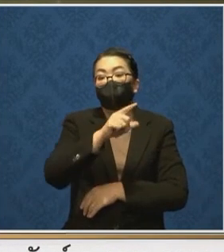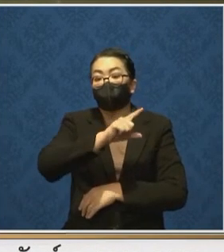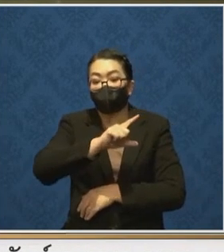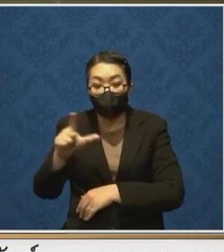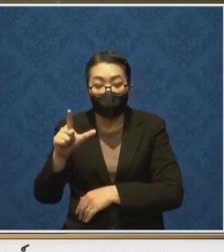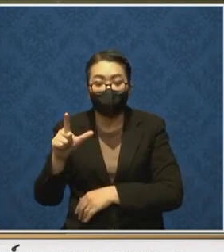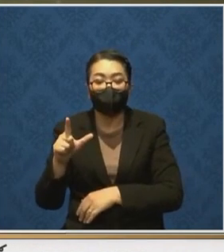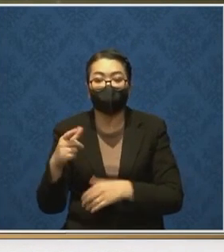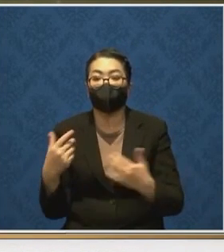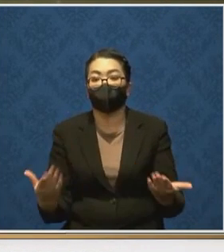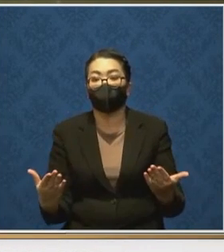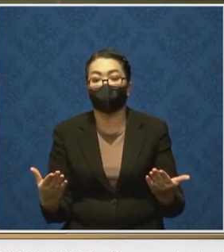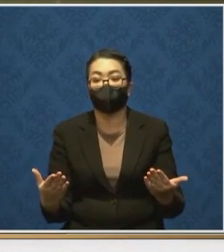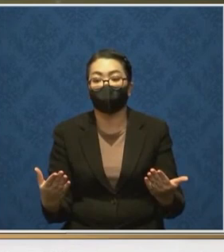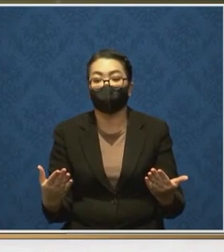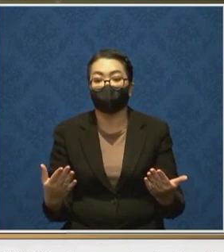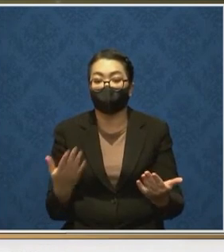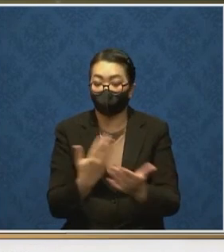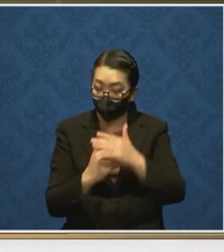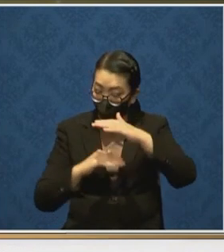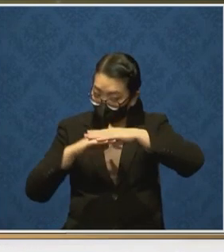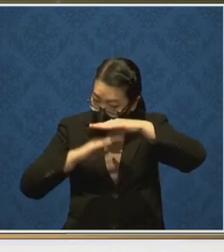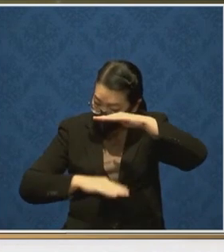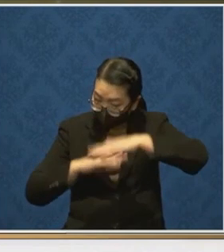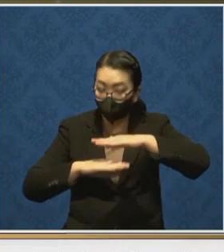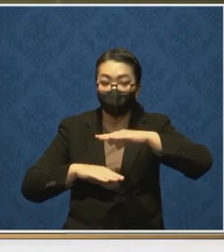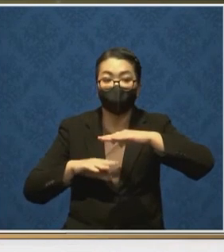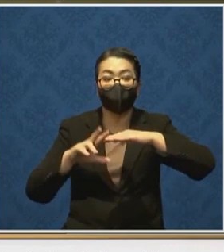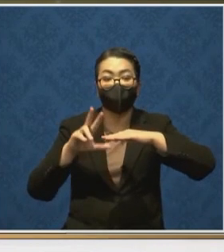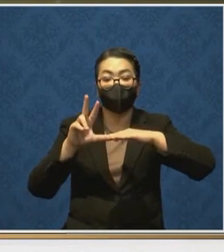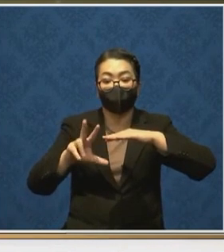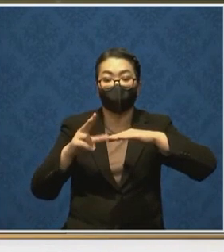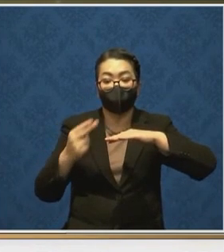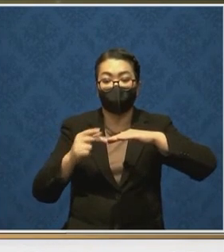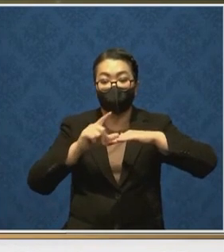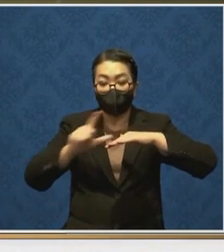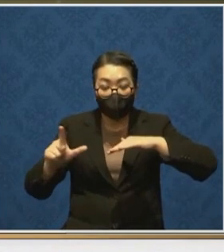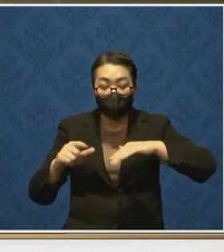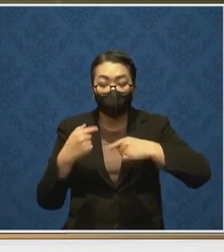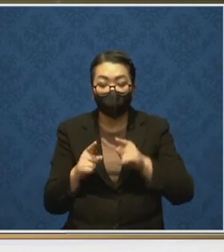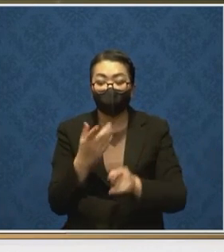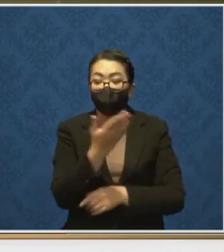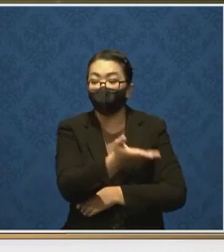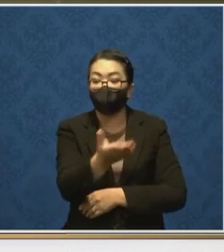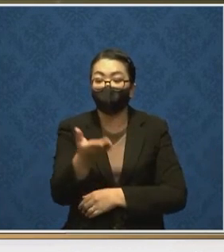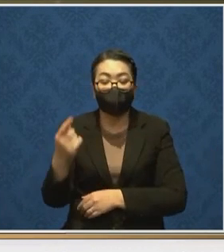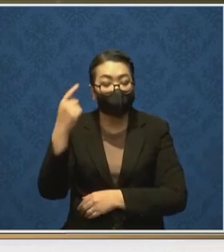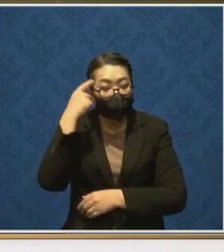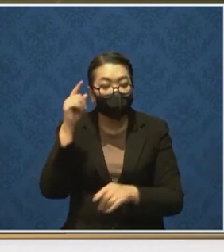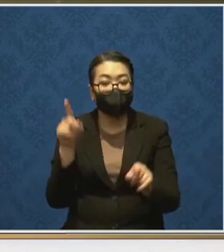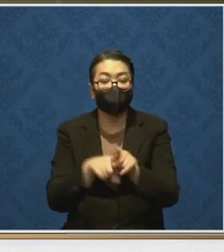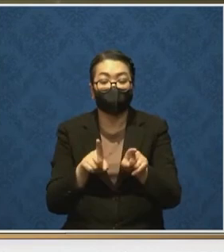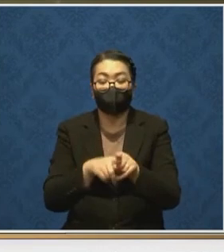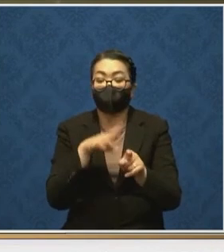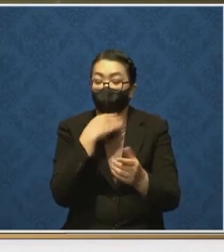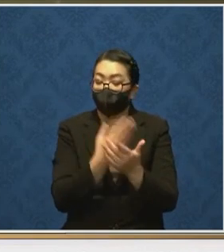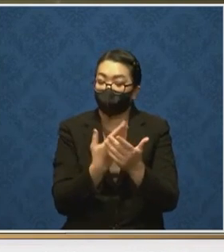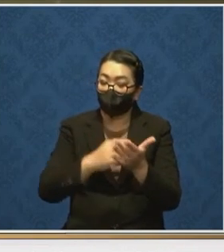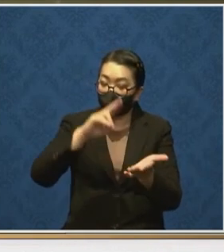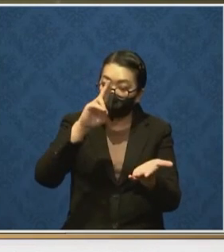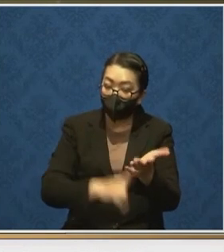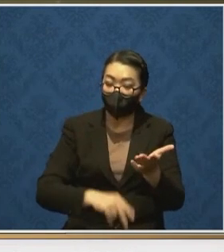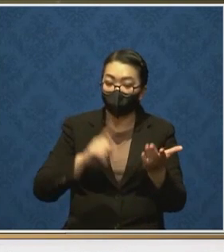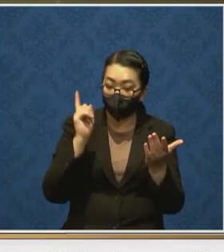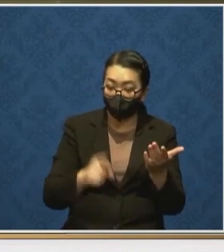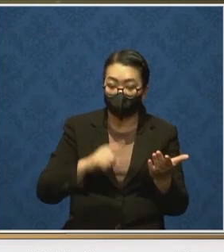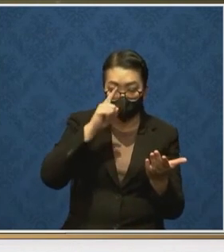ย อัี้คขั้นต่ำนะคะแต่มีรักฎหมายระหวประเทศหลายท่านได้ให้คำเห็นตรงกันว่า ค่าเสีหายที่แท้จรทไทย